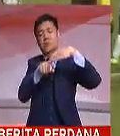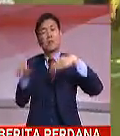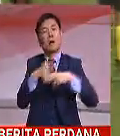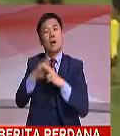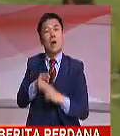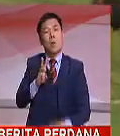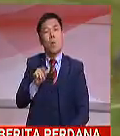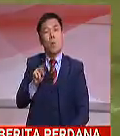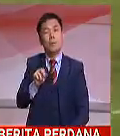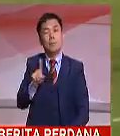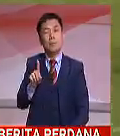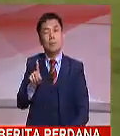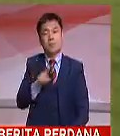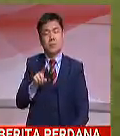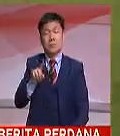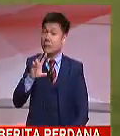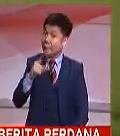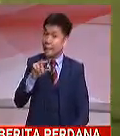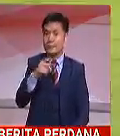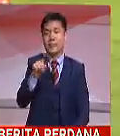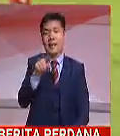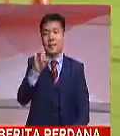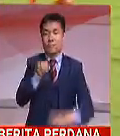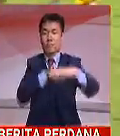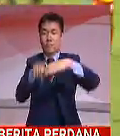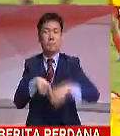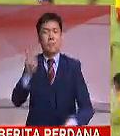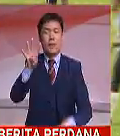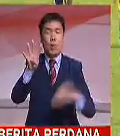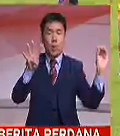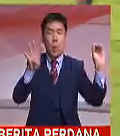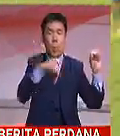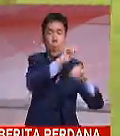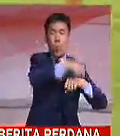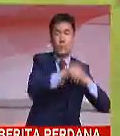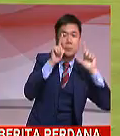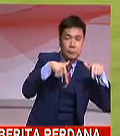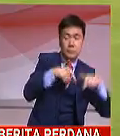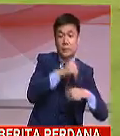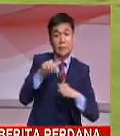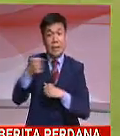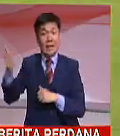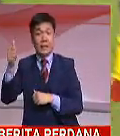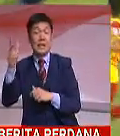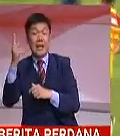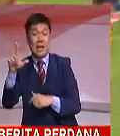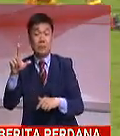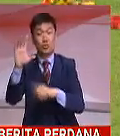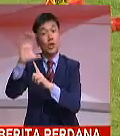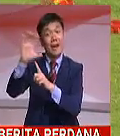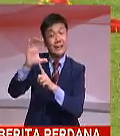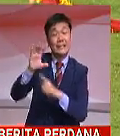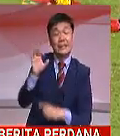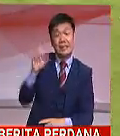Fadli one Ghazali Hai Sementara itu di stadion sepakbola lumpuh rasa selang